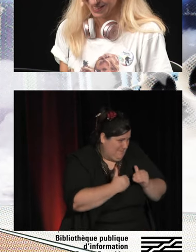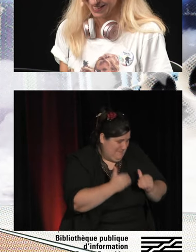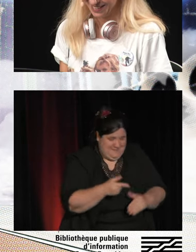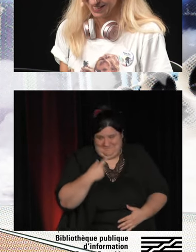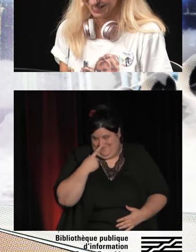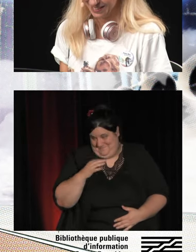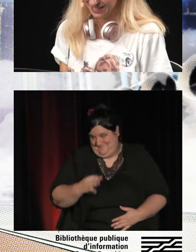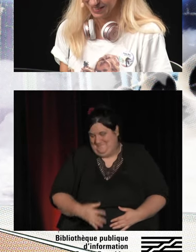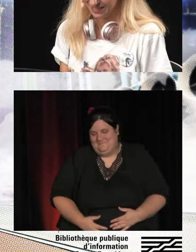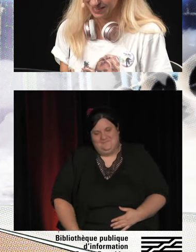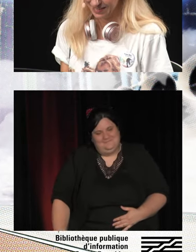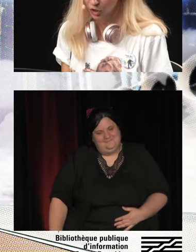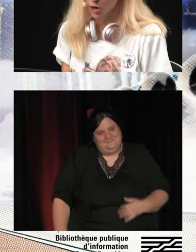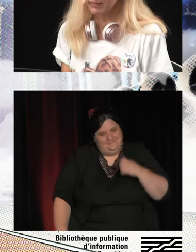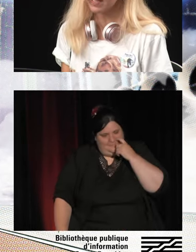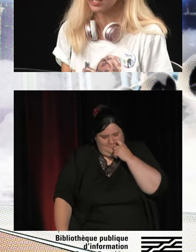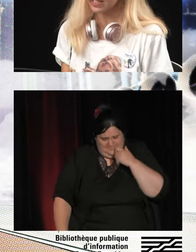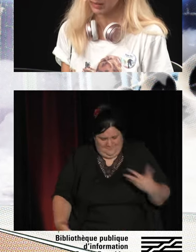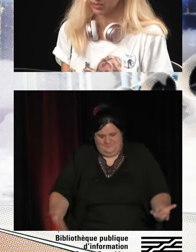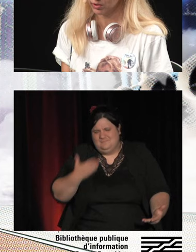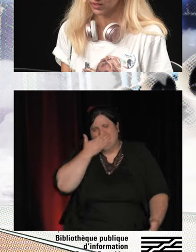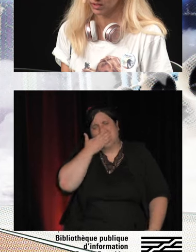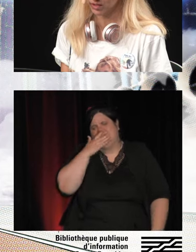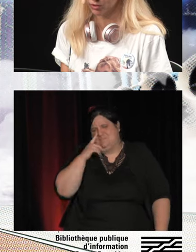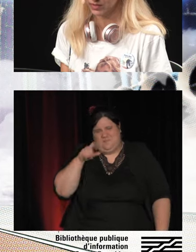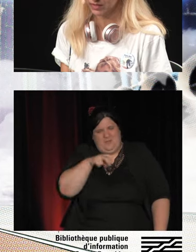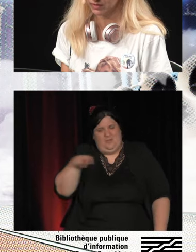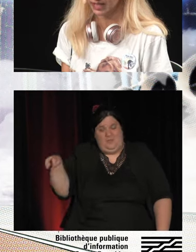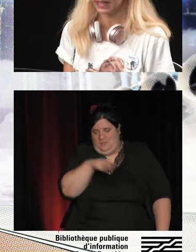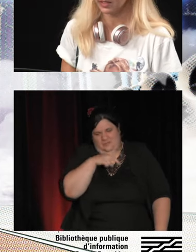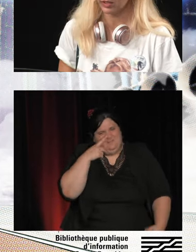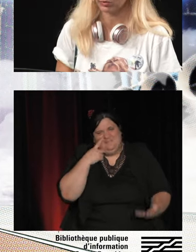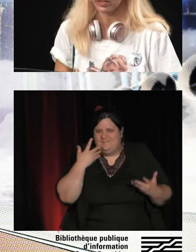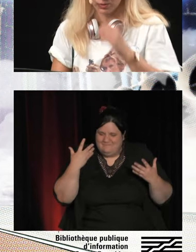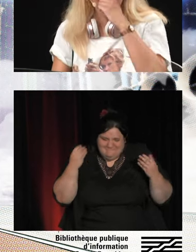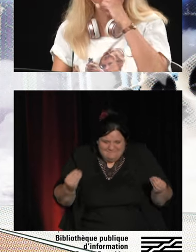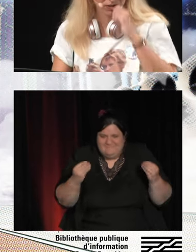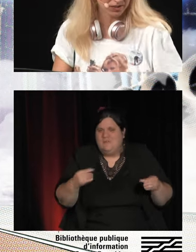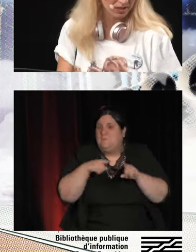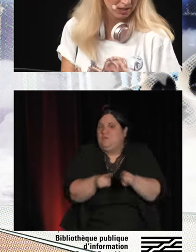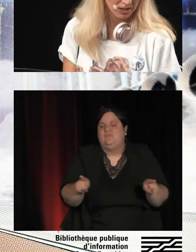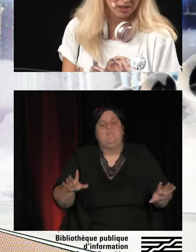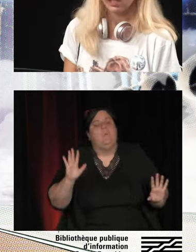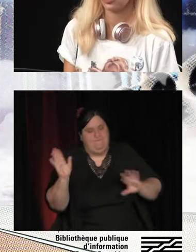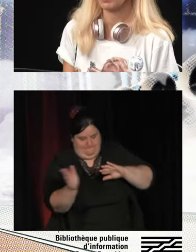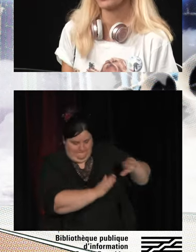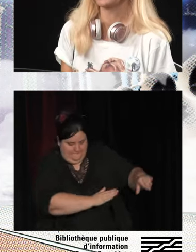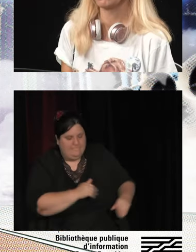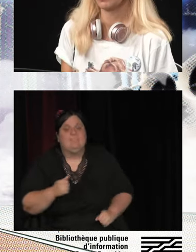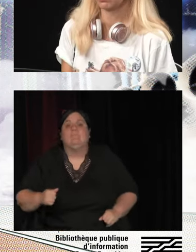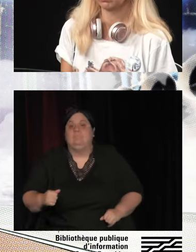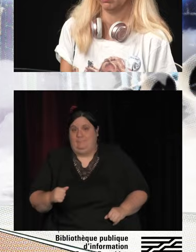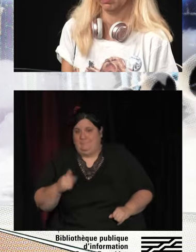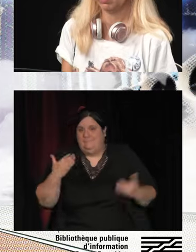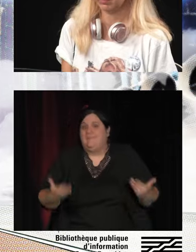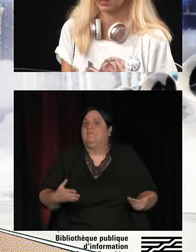Alors, hop là. Non, ben vas-y, j'étais reparti de l'autre côté. Oh, l'injustice. Allez, nous voici au Star World. Normalement, ces